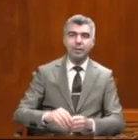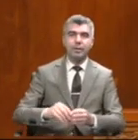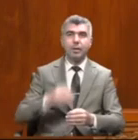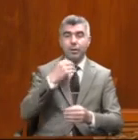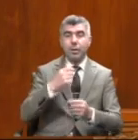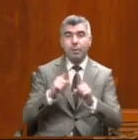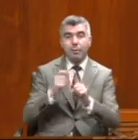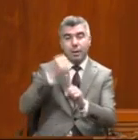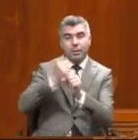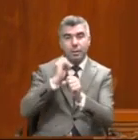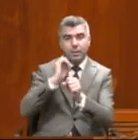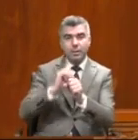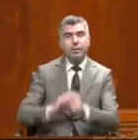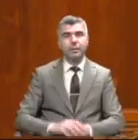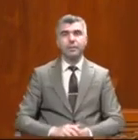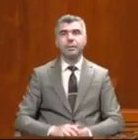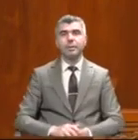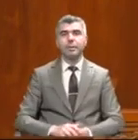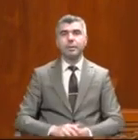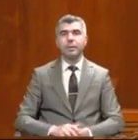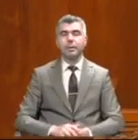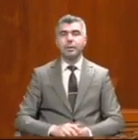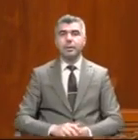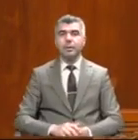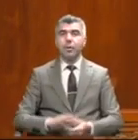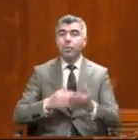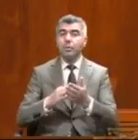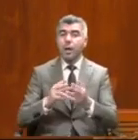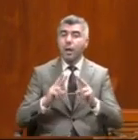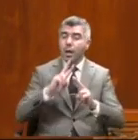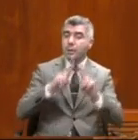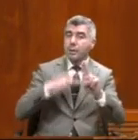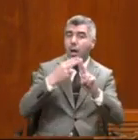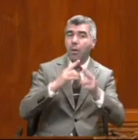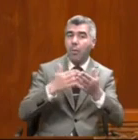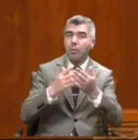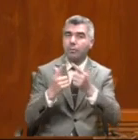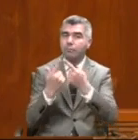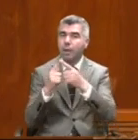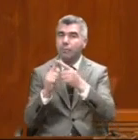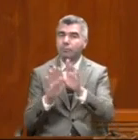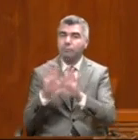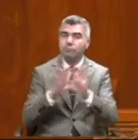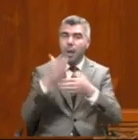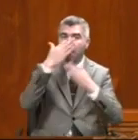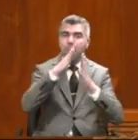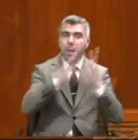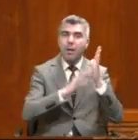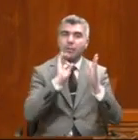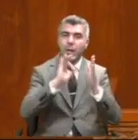والعمل الراقع لكي يستجب الطموحات ديال المغربيات